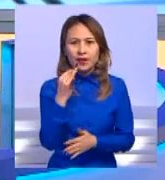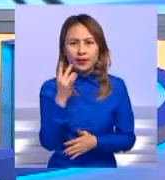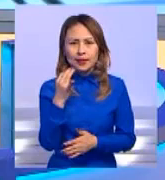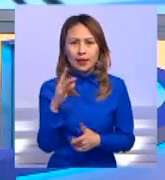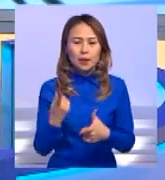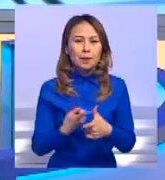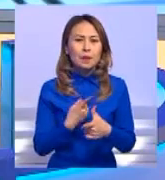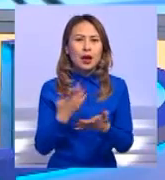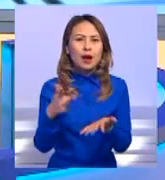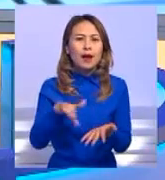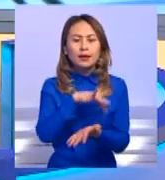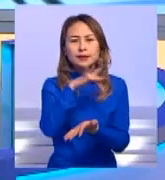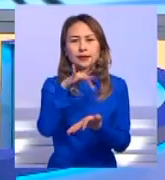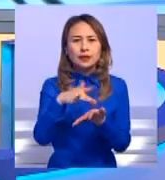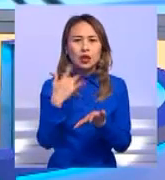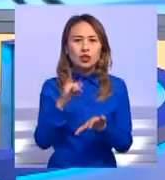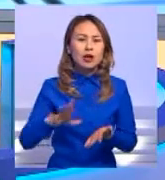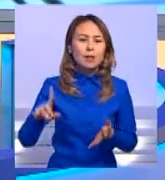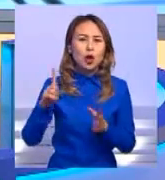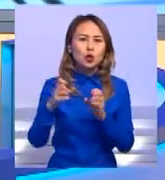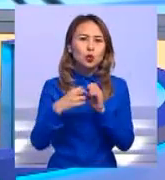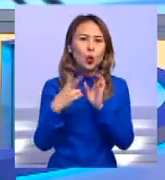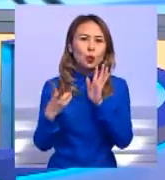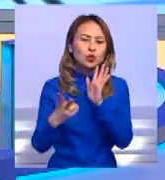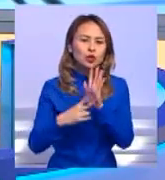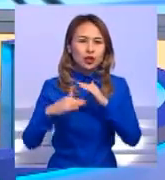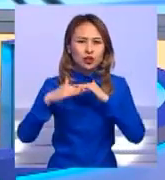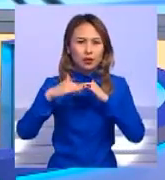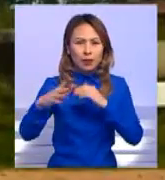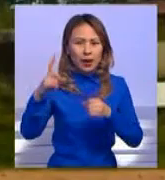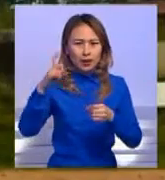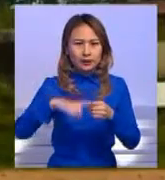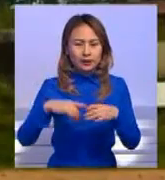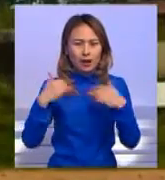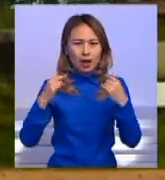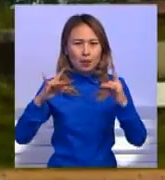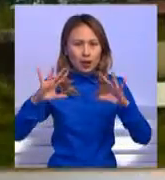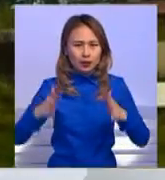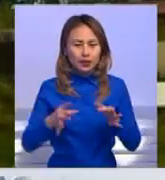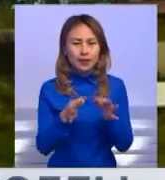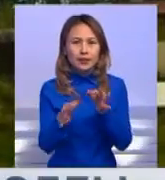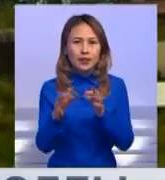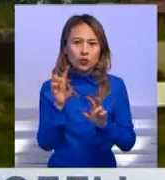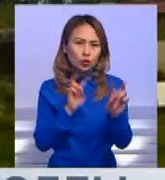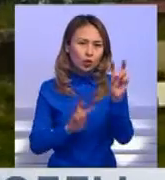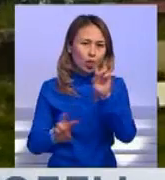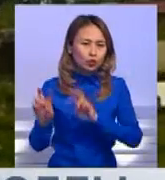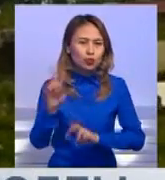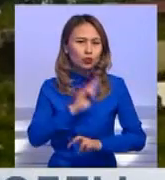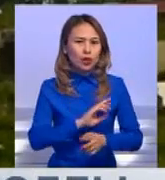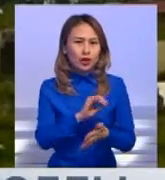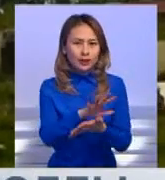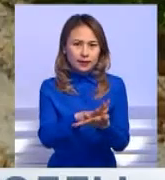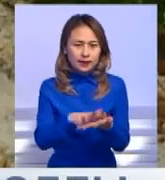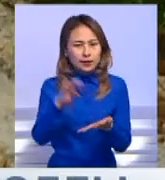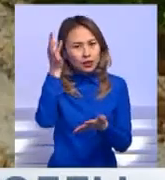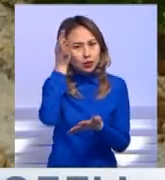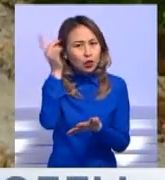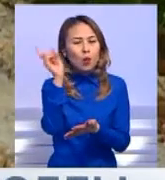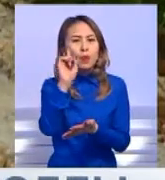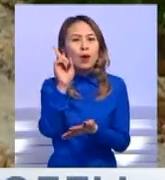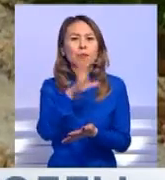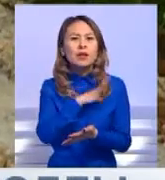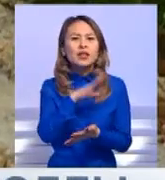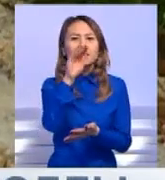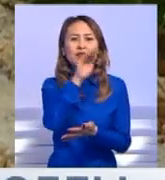аралындағы Менди қаласынан батысқа қарай 117 шақырым жерде тіркелді. Қазір апат аймағында іздестіру құтқару жүріп жатыр. Еске сала кетейік,